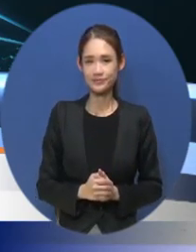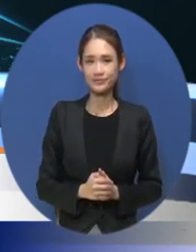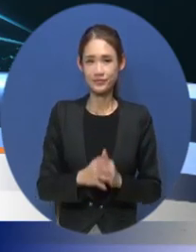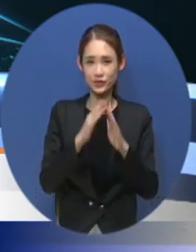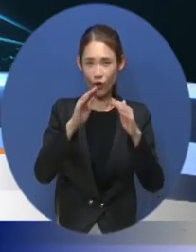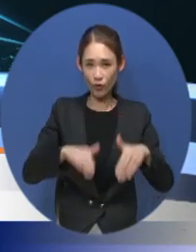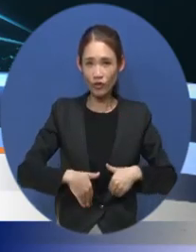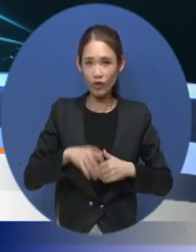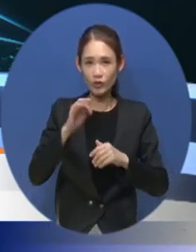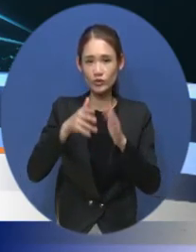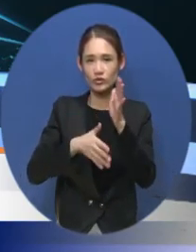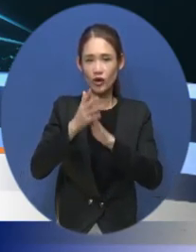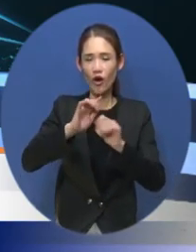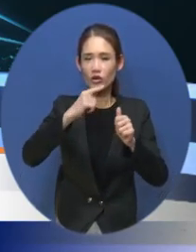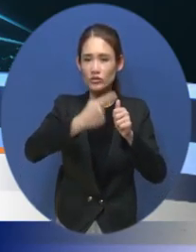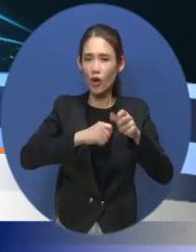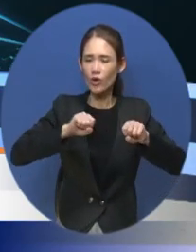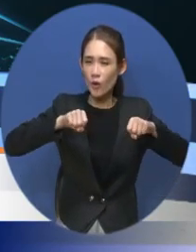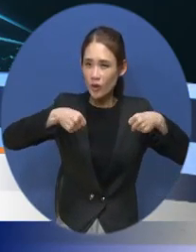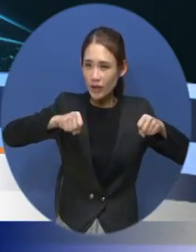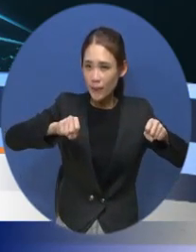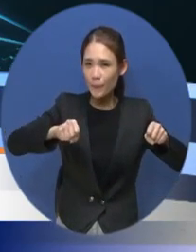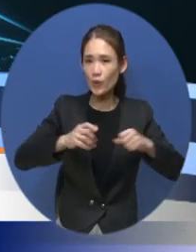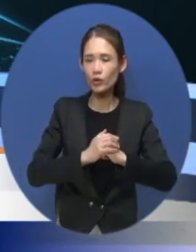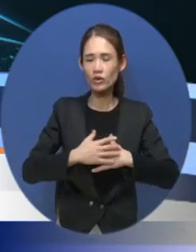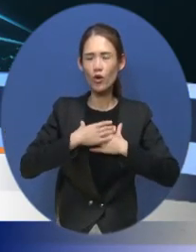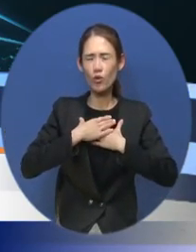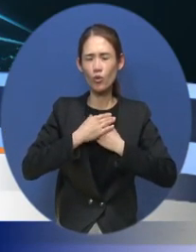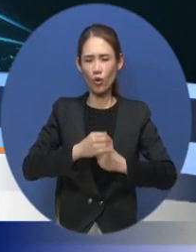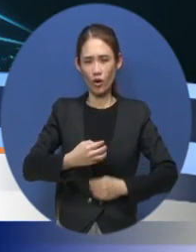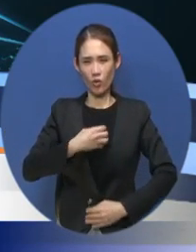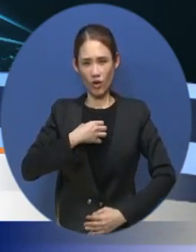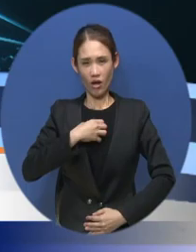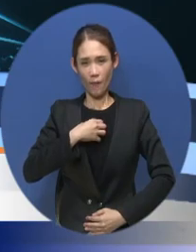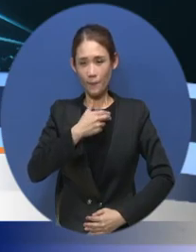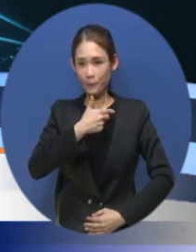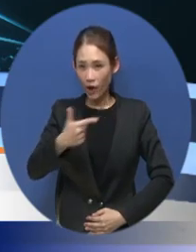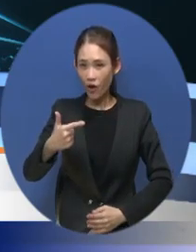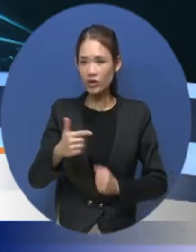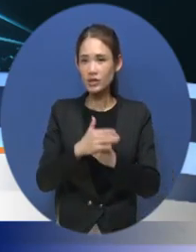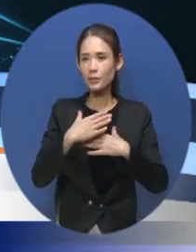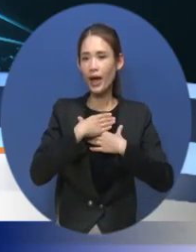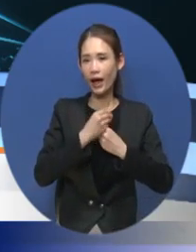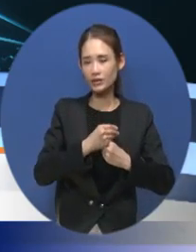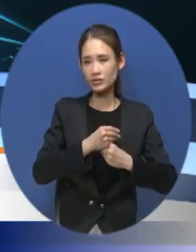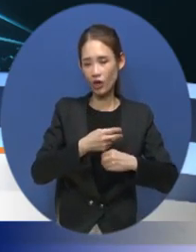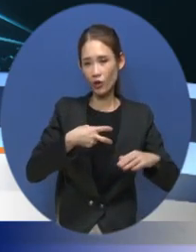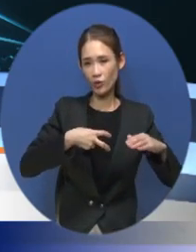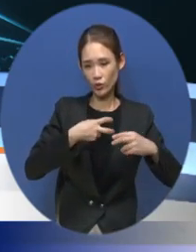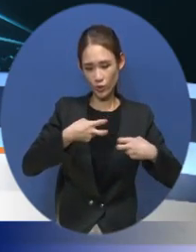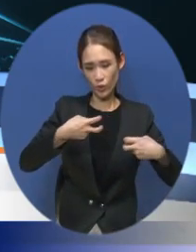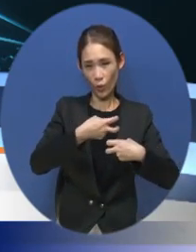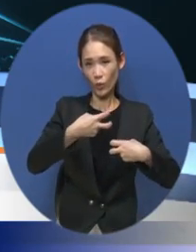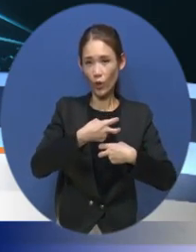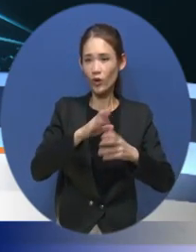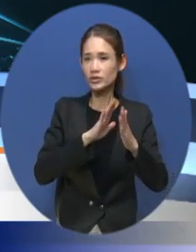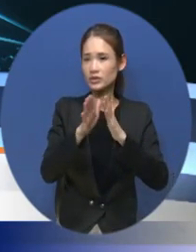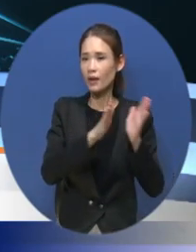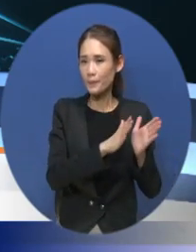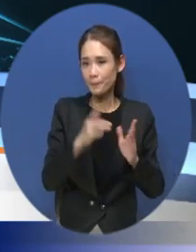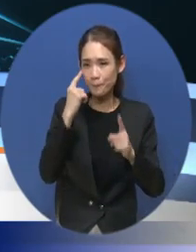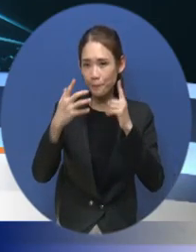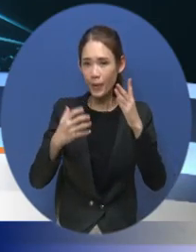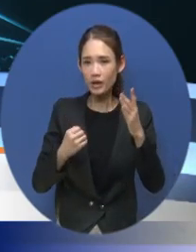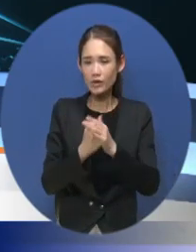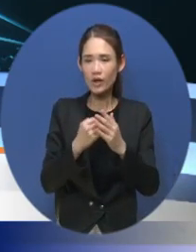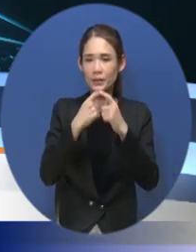전남 여수시가 전동 킥보드의 잇따른 위험 문제에 대해 안전과 교통 질서를 확립하고자 민관 업무